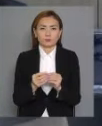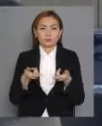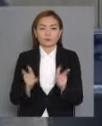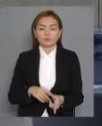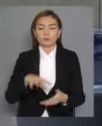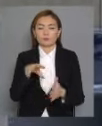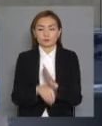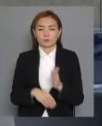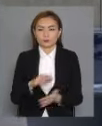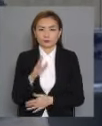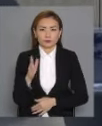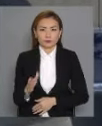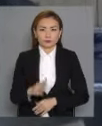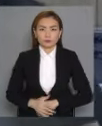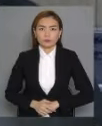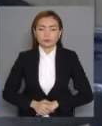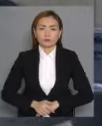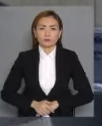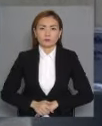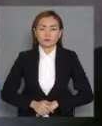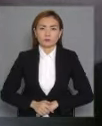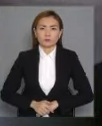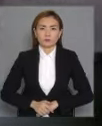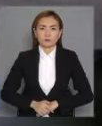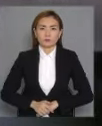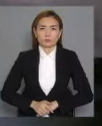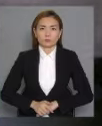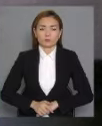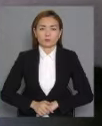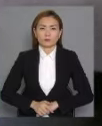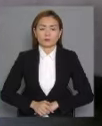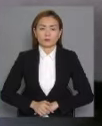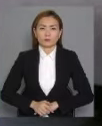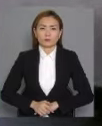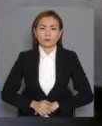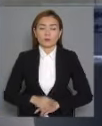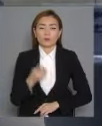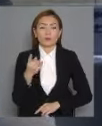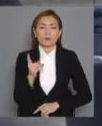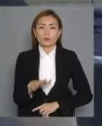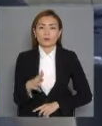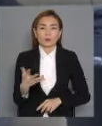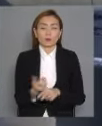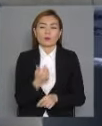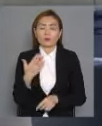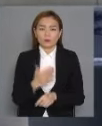Studio, ауыр күш қуатты талап ететін программаларды ашуға болады. Сол бірінші орын алып жатырмын,